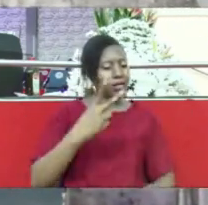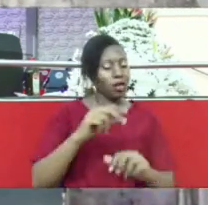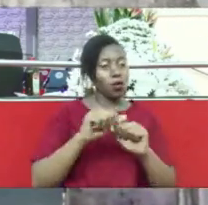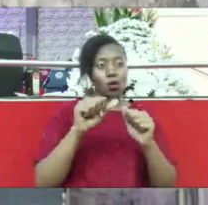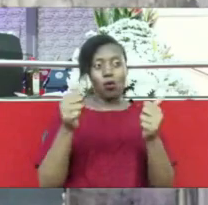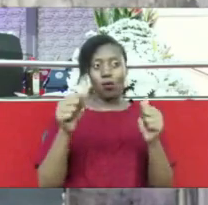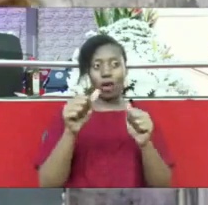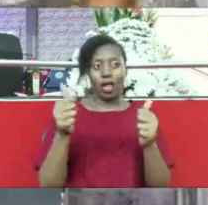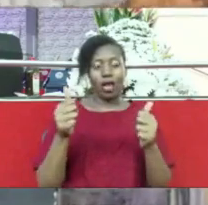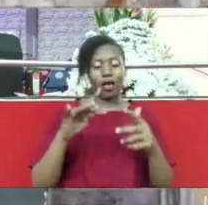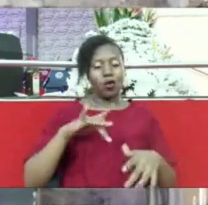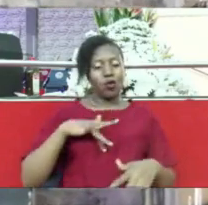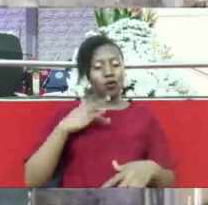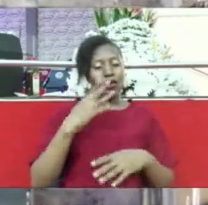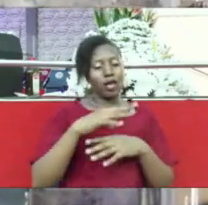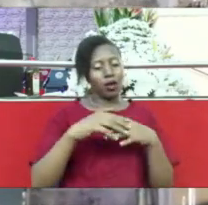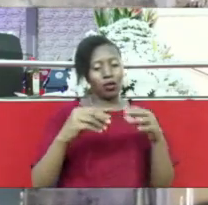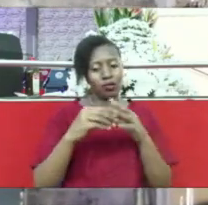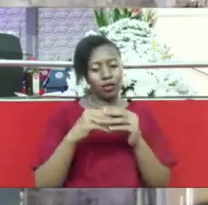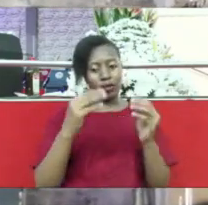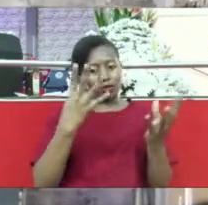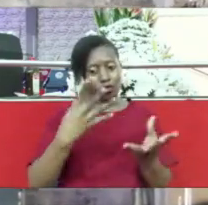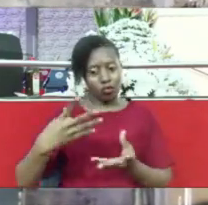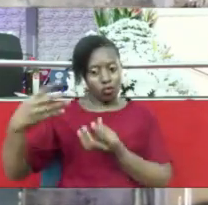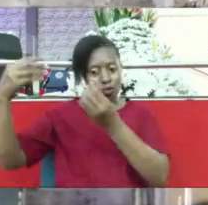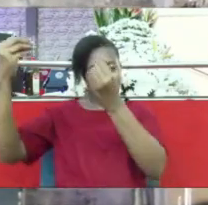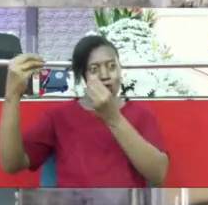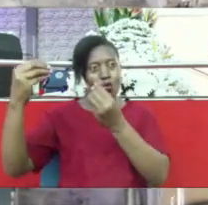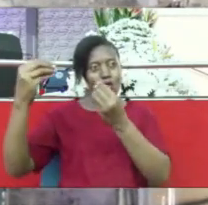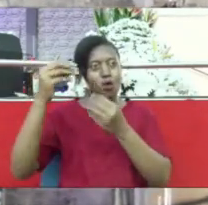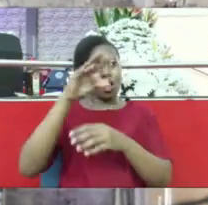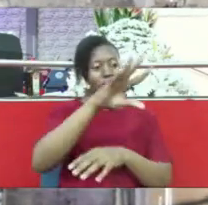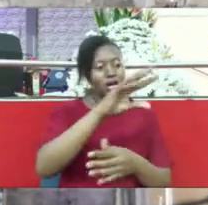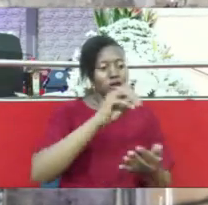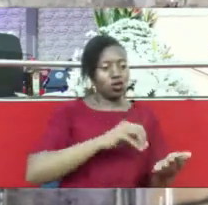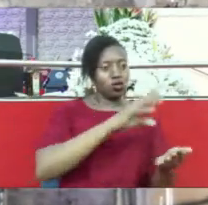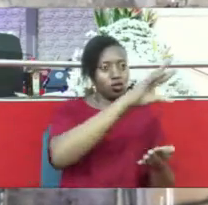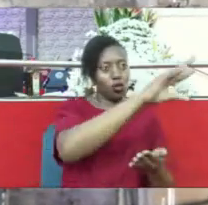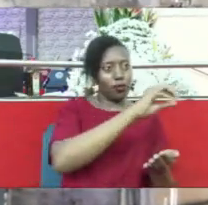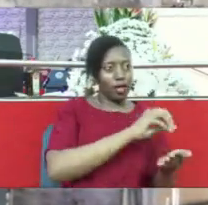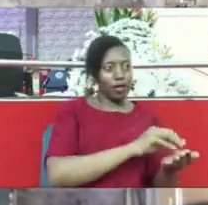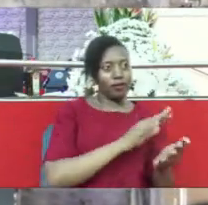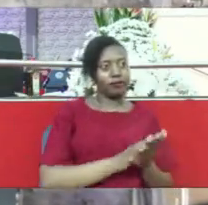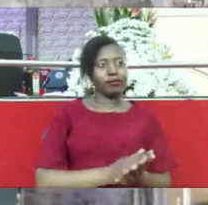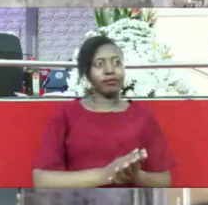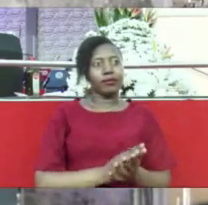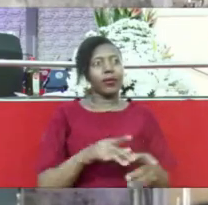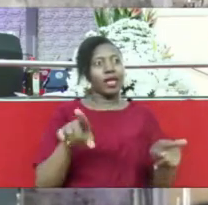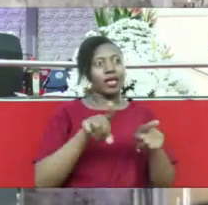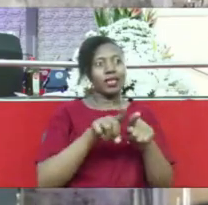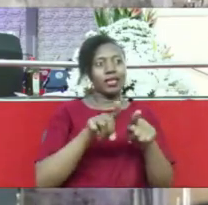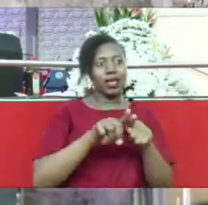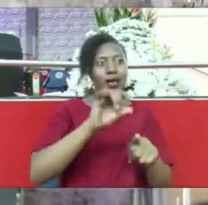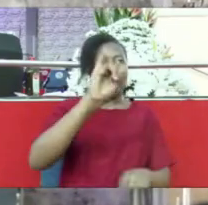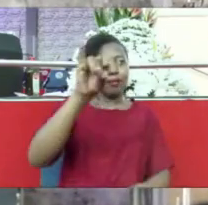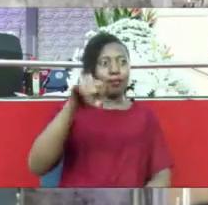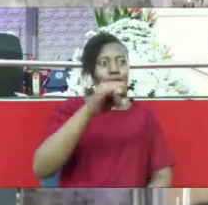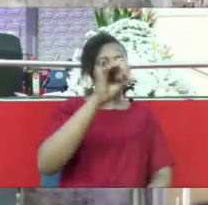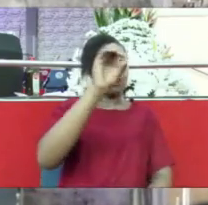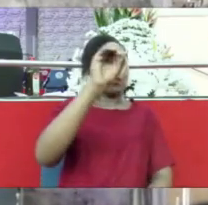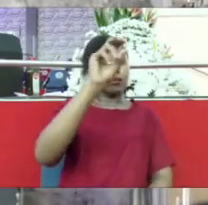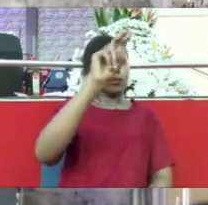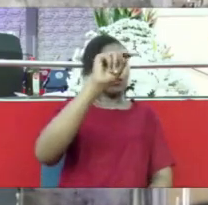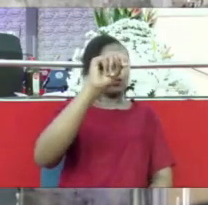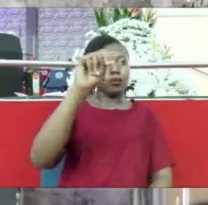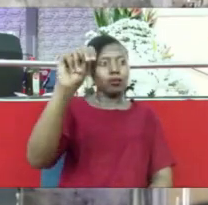you feel comfortable to go and do your shopping. Unajihisi vema kuondoka na ufanye mambo yako. Like Jonah of the old. Kama Yona ule wa kitambo. You